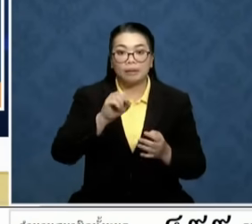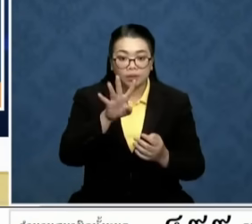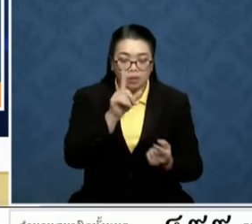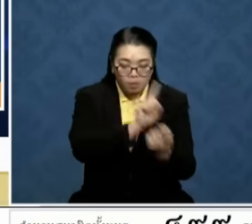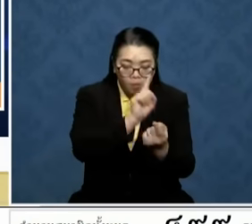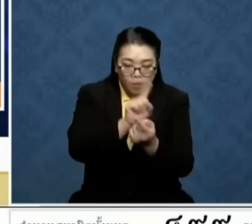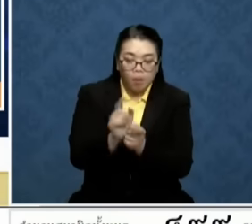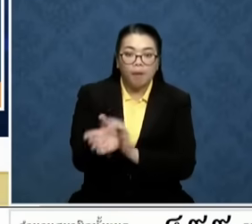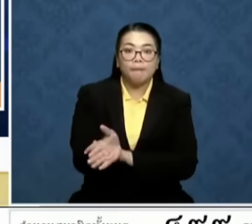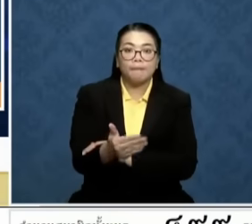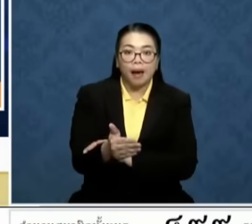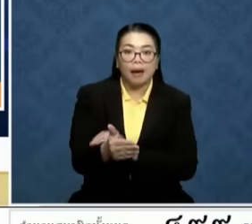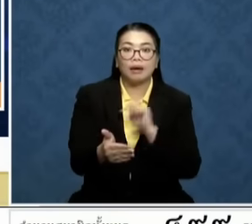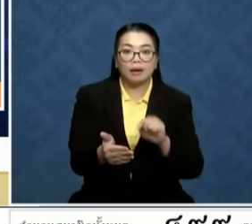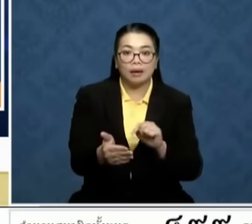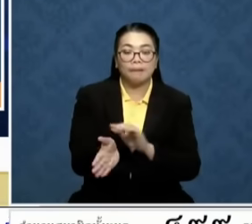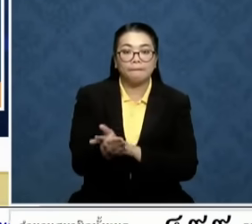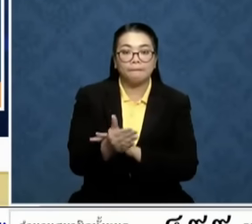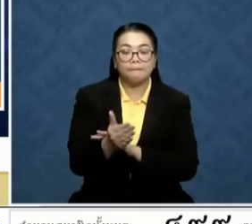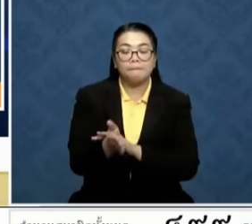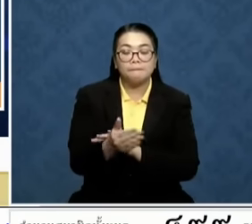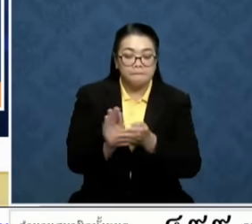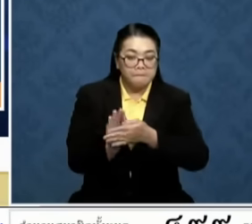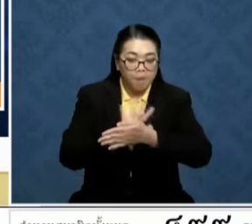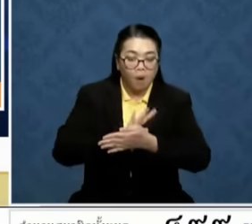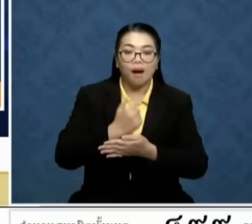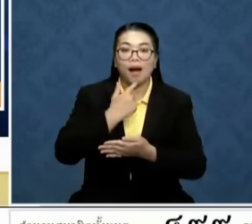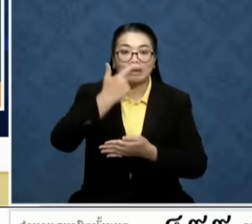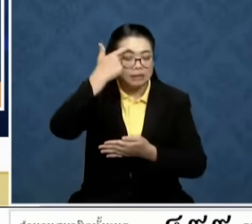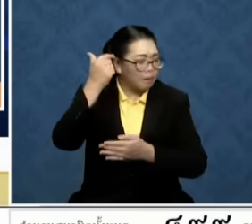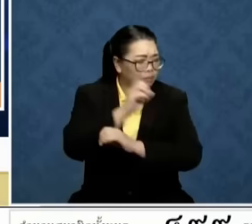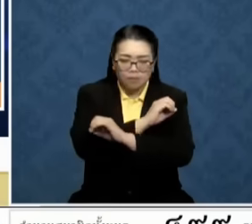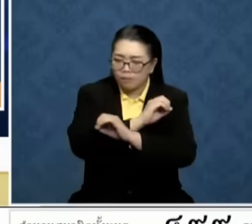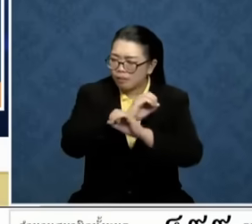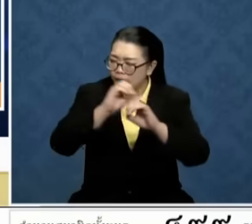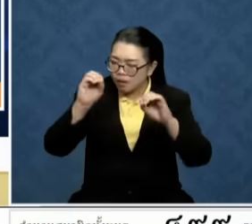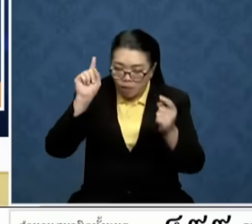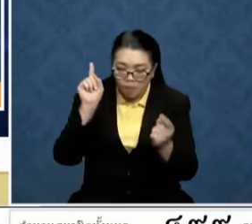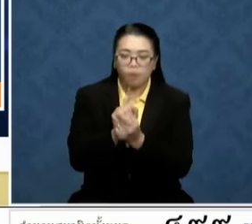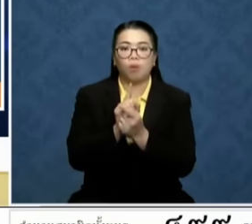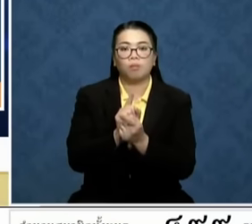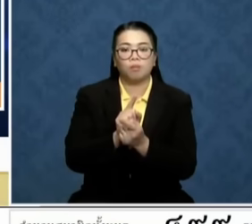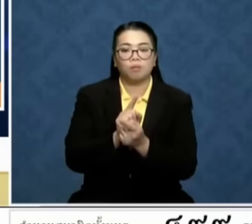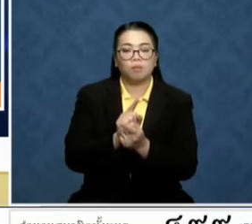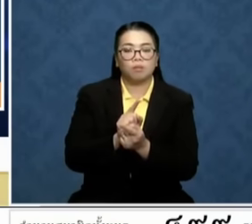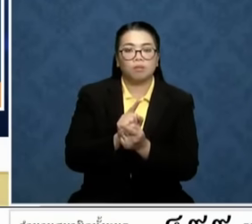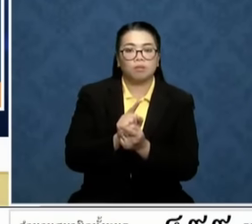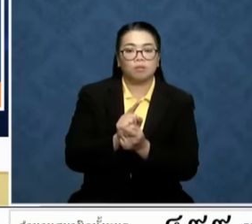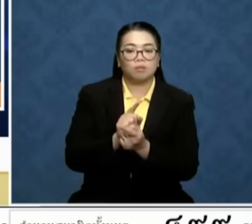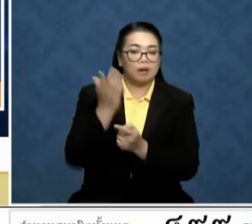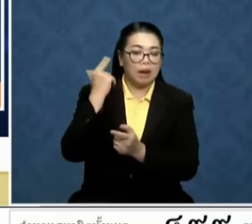ครับพบไอ้ปลาหมอคาดำที่ไม่เคยปรากฏเลยในประเทศไทยมาก่อนเนี่ยจนมีคนเอาเข้ามาเนี่ยตอน